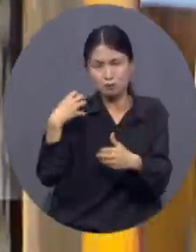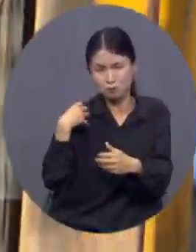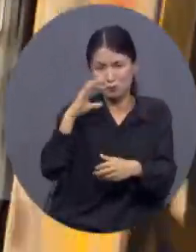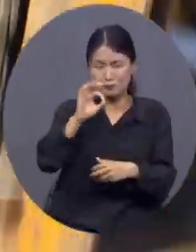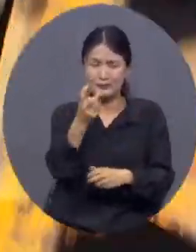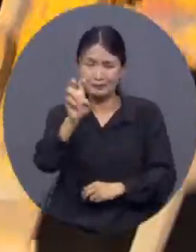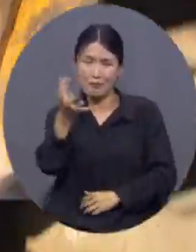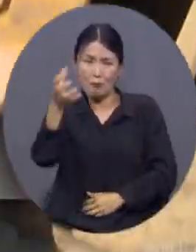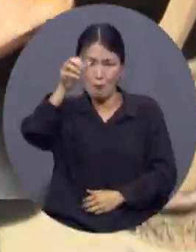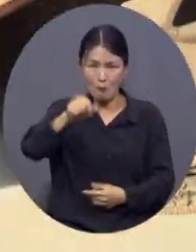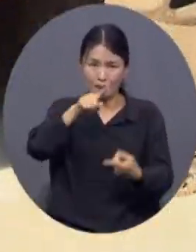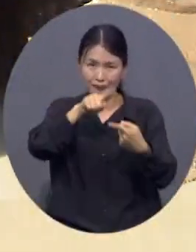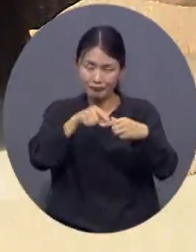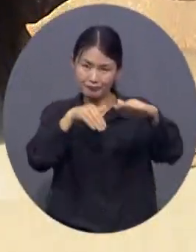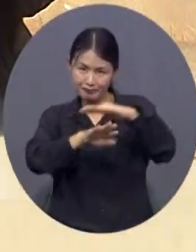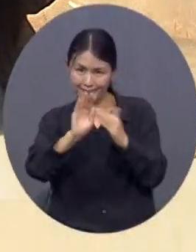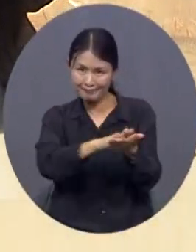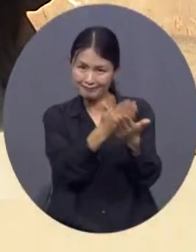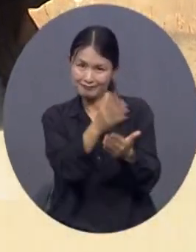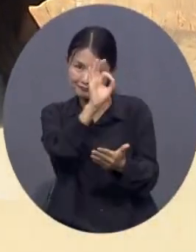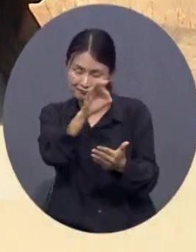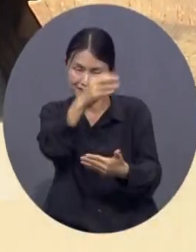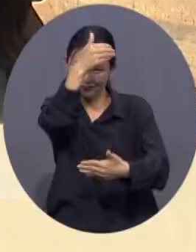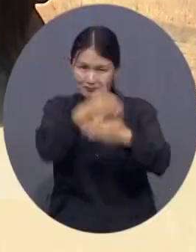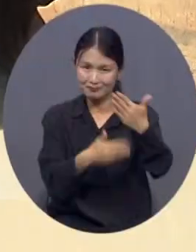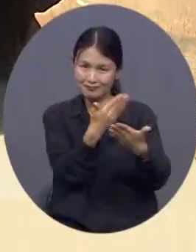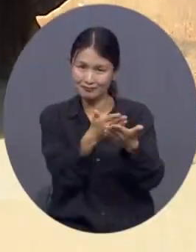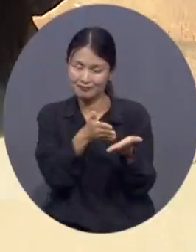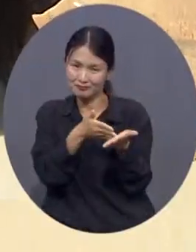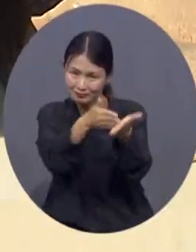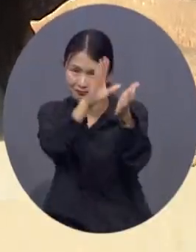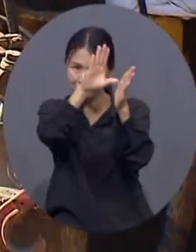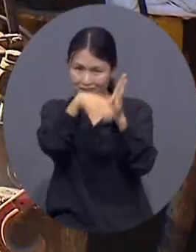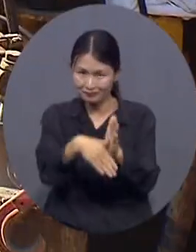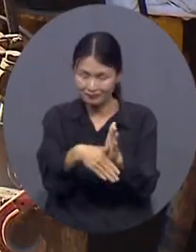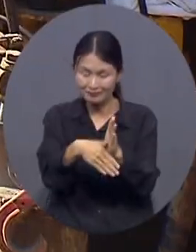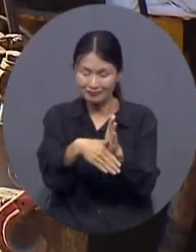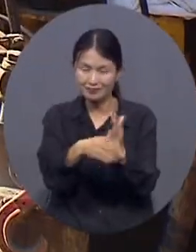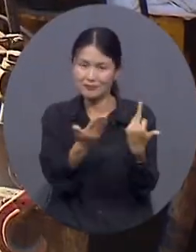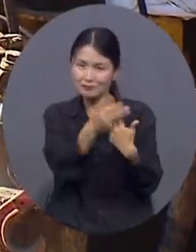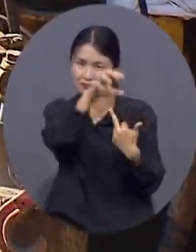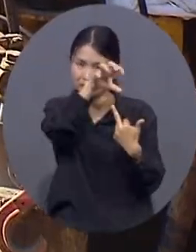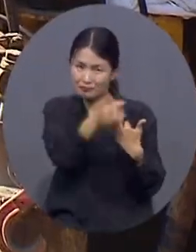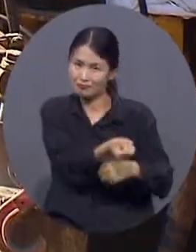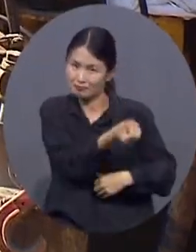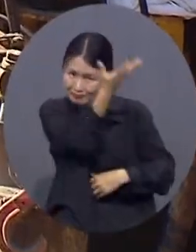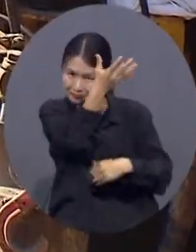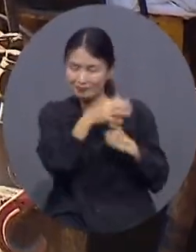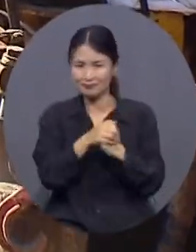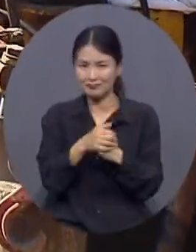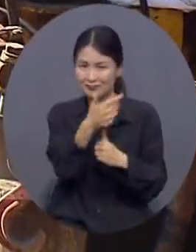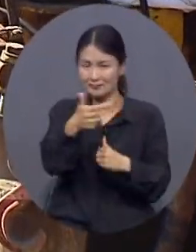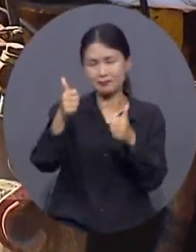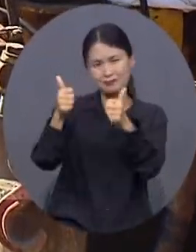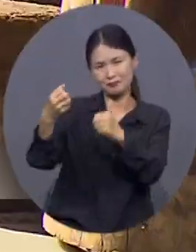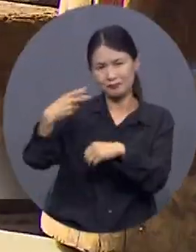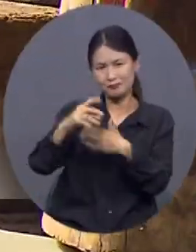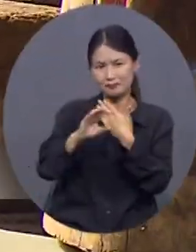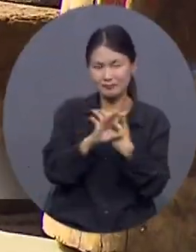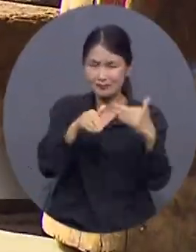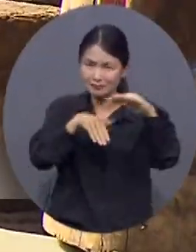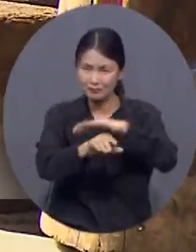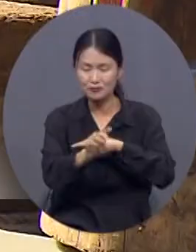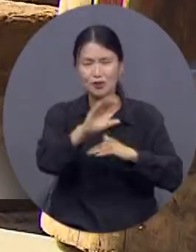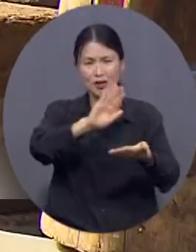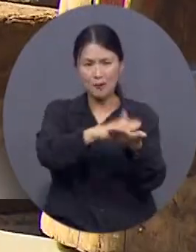원에서 지하수 개발 비용을 공제해달라는 소송에서 제주도에 손을 들어줬습니다. 대법원은 지하수